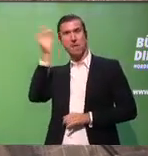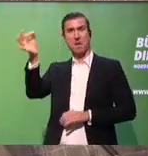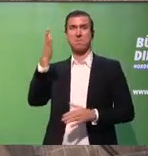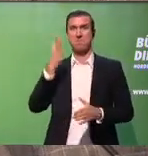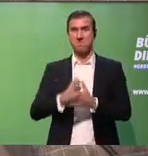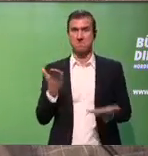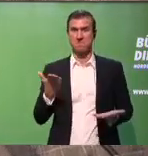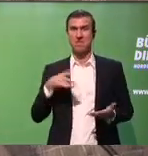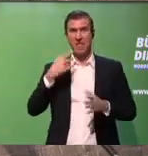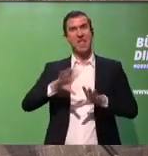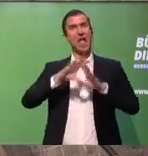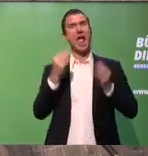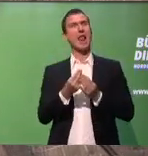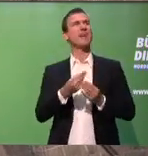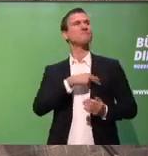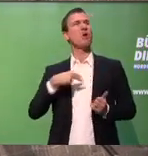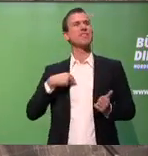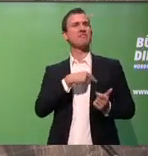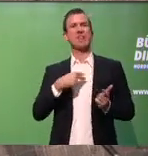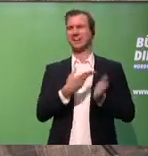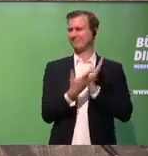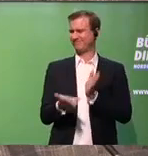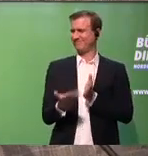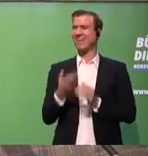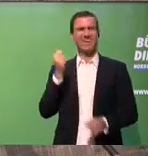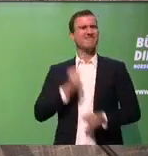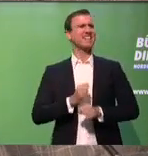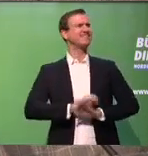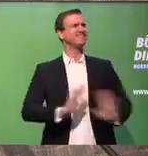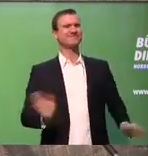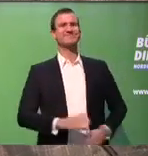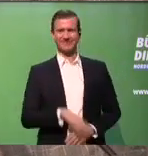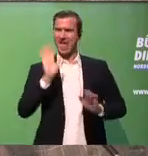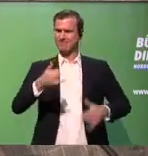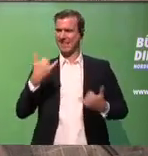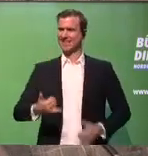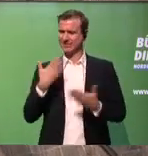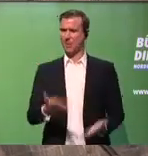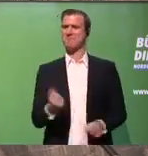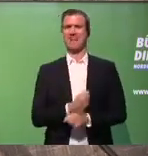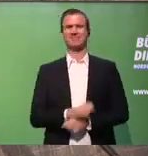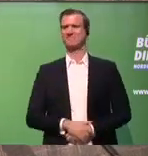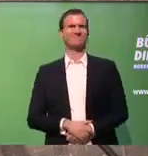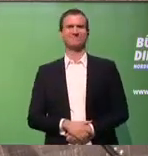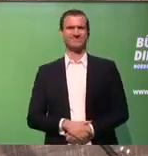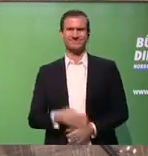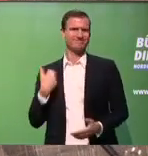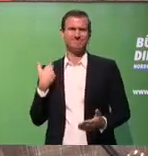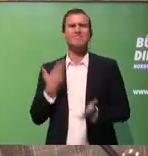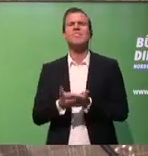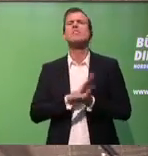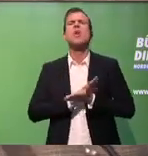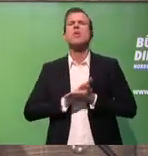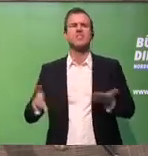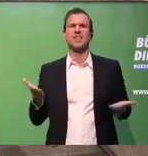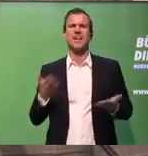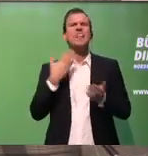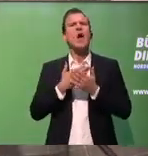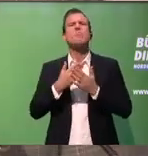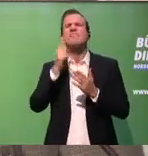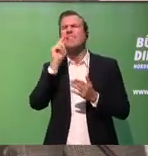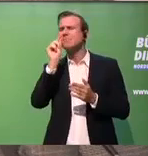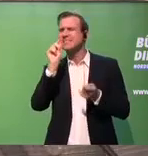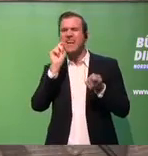allen Vorteilen perfekt präsentiert wurde und zack, fertig, dann machen es halt ab sofort alle so. Nein, jede Veränderung braucht